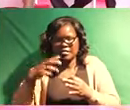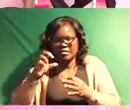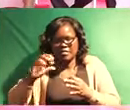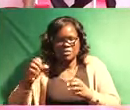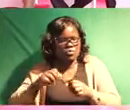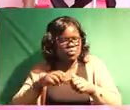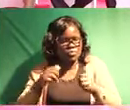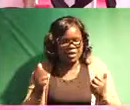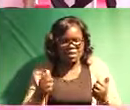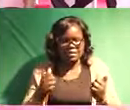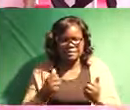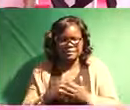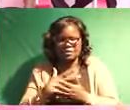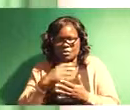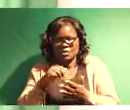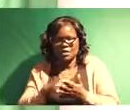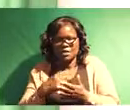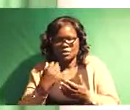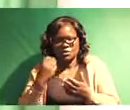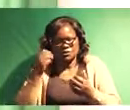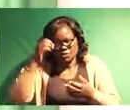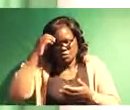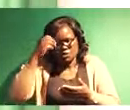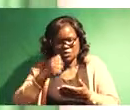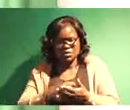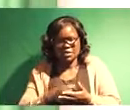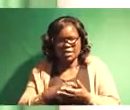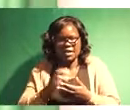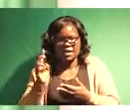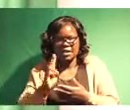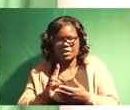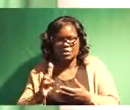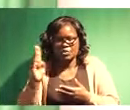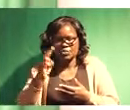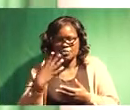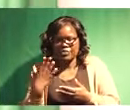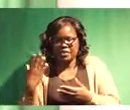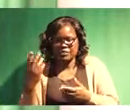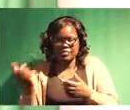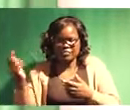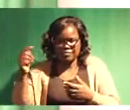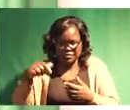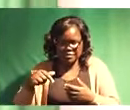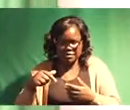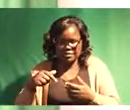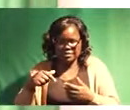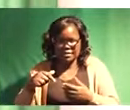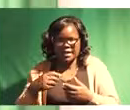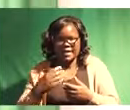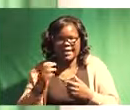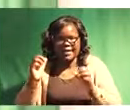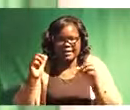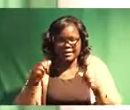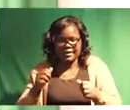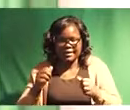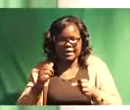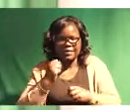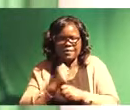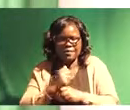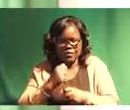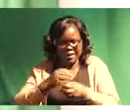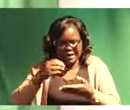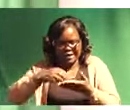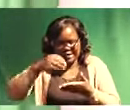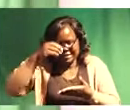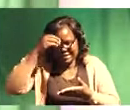out. Ndio wanafunzi wa hapa waweze kutumia ile equipment tumelete, waweze kufanya masomo